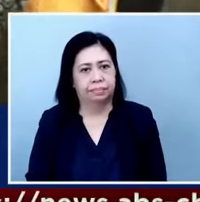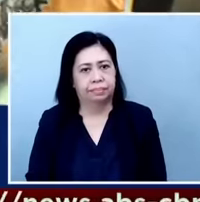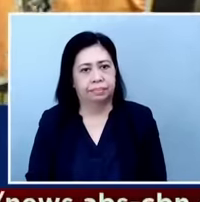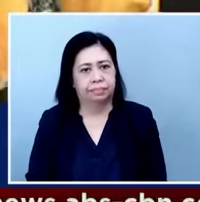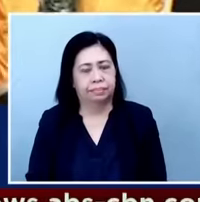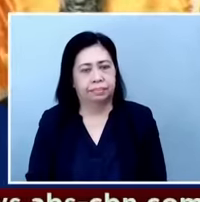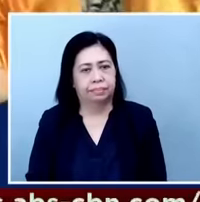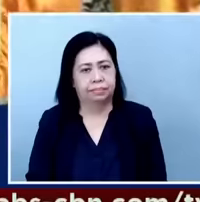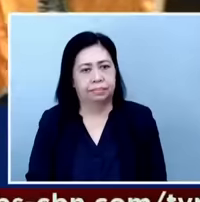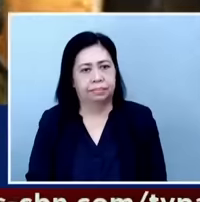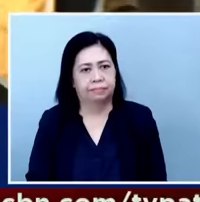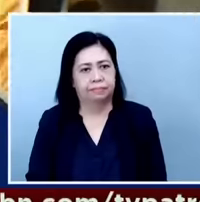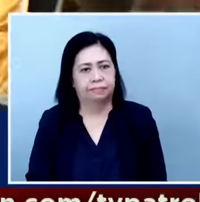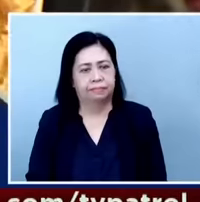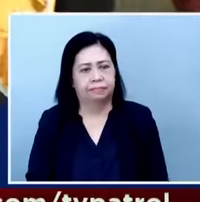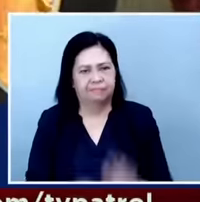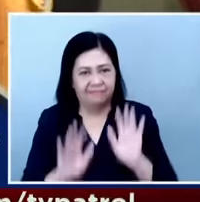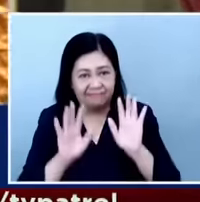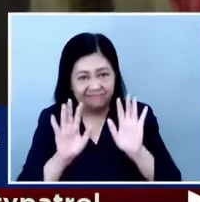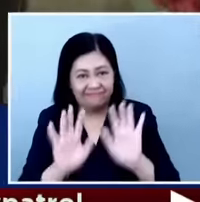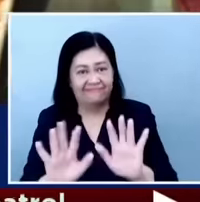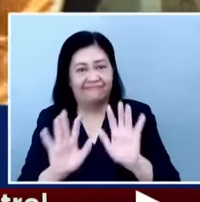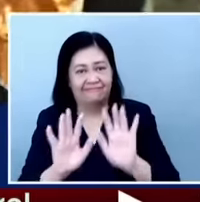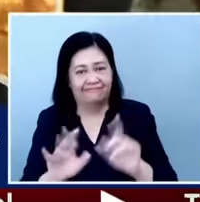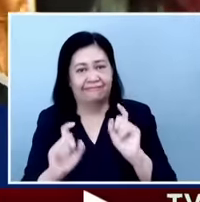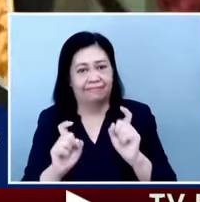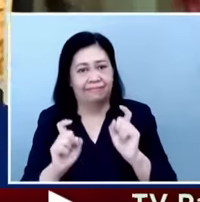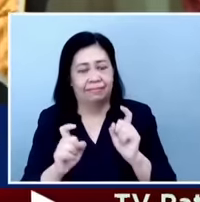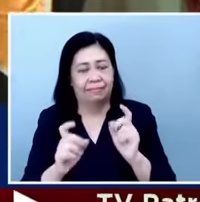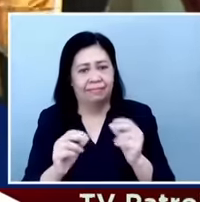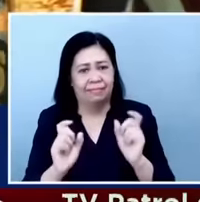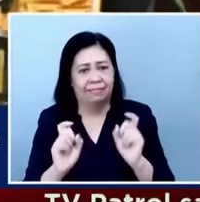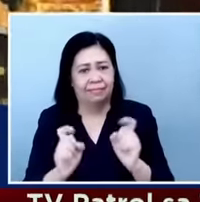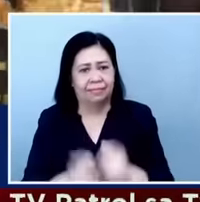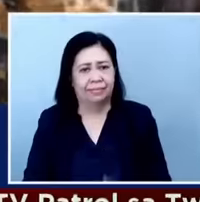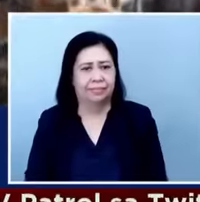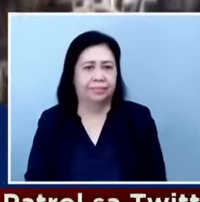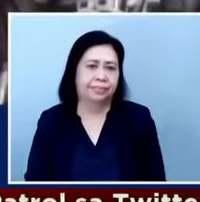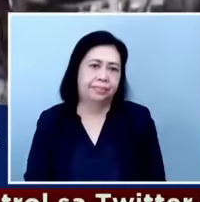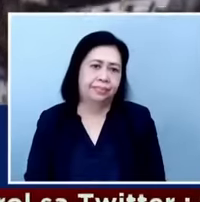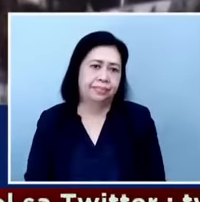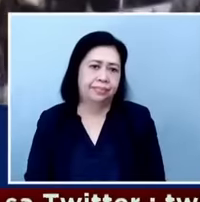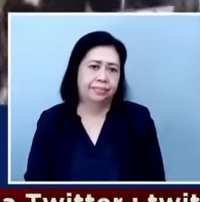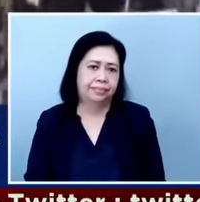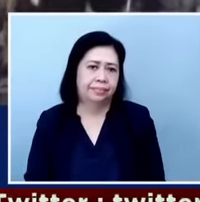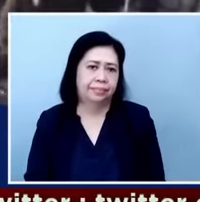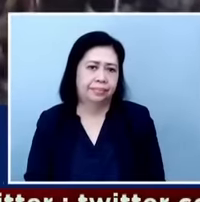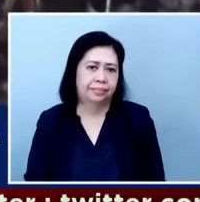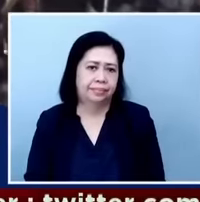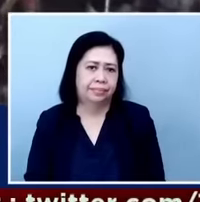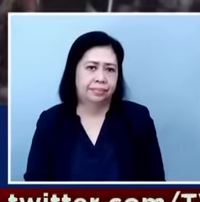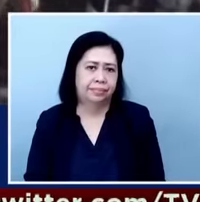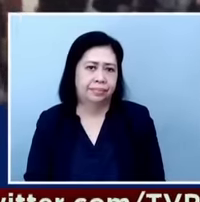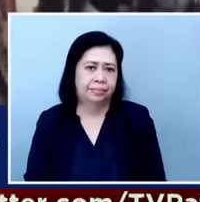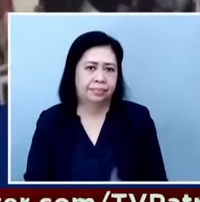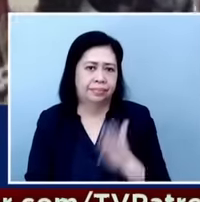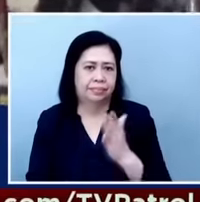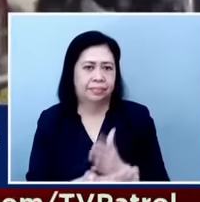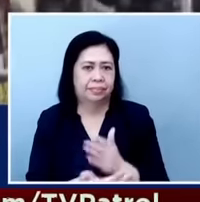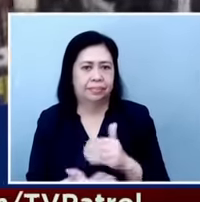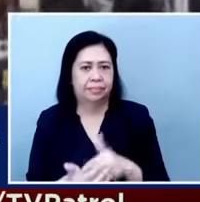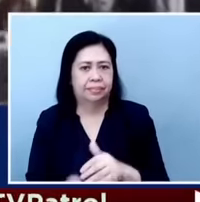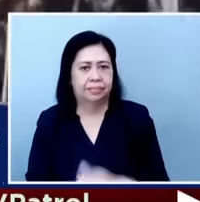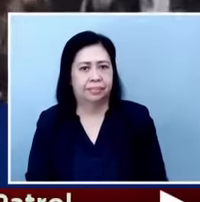Salya. Yun. Gumalaw. Ay, nahinto na naman. Eto,